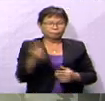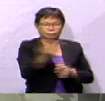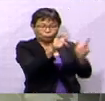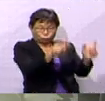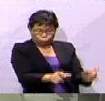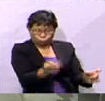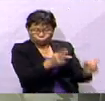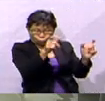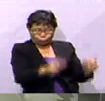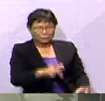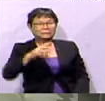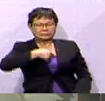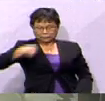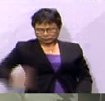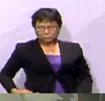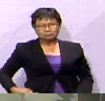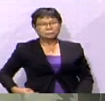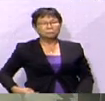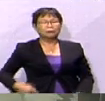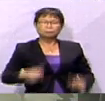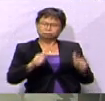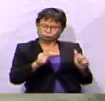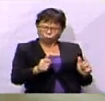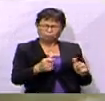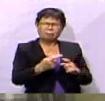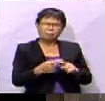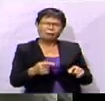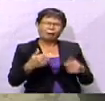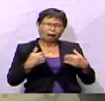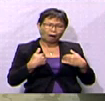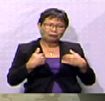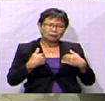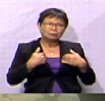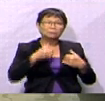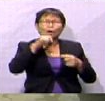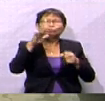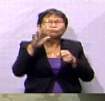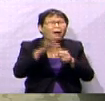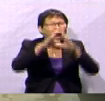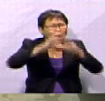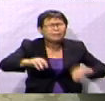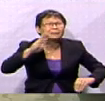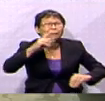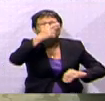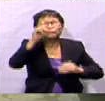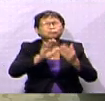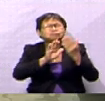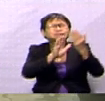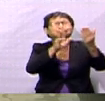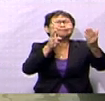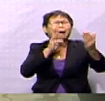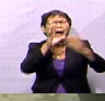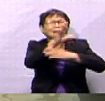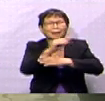Kedua-dua mangsa merupakan warga China berada dalam keadaan stabil tetapi mengalami dehidrasi kerana terlalu lama terdedah dengan air